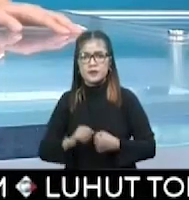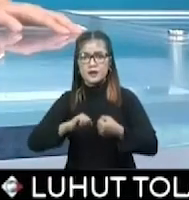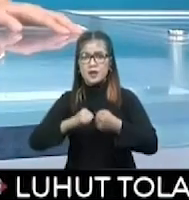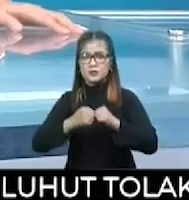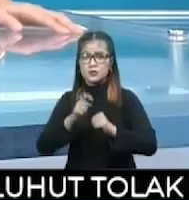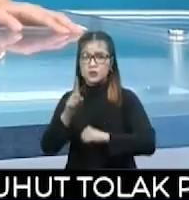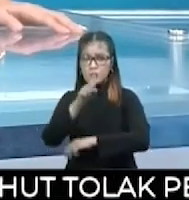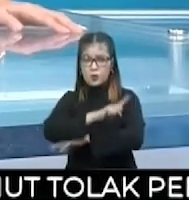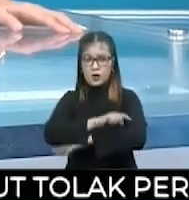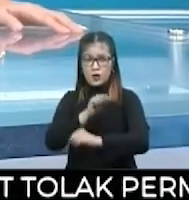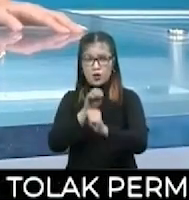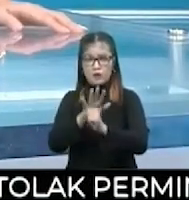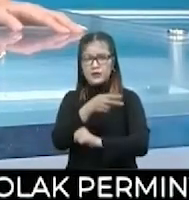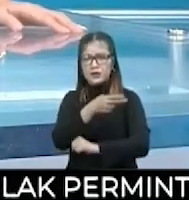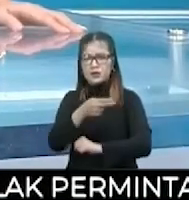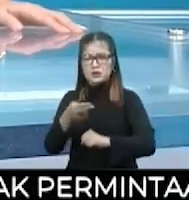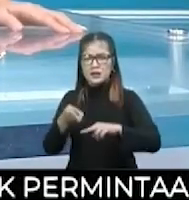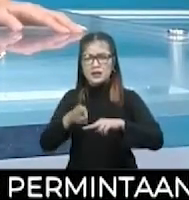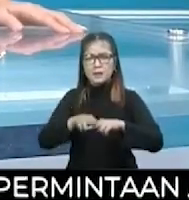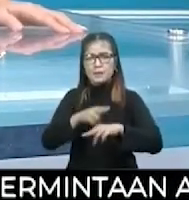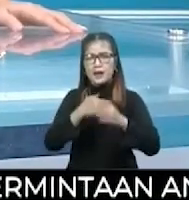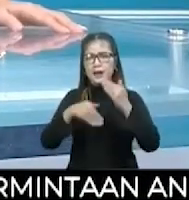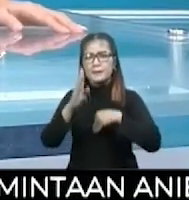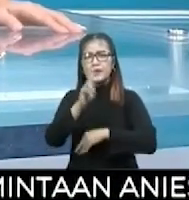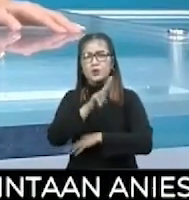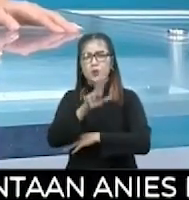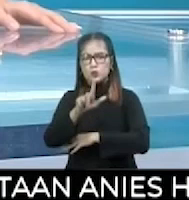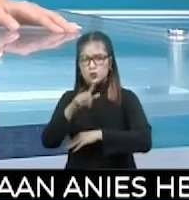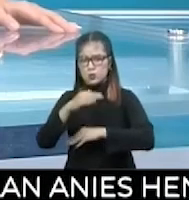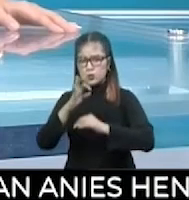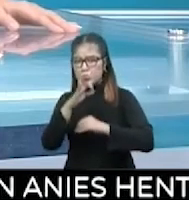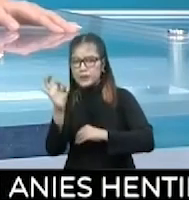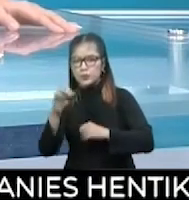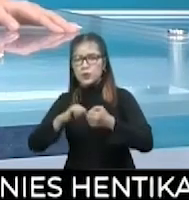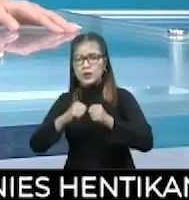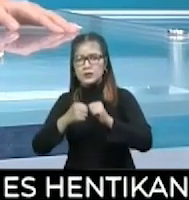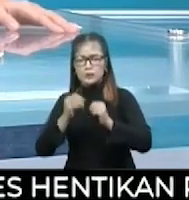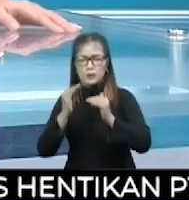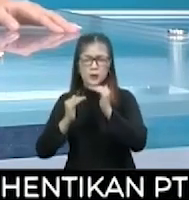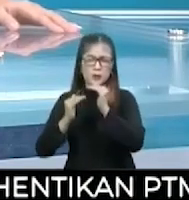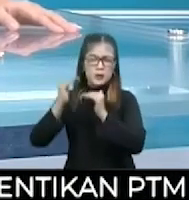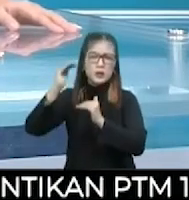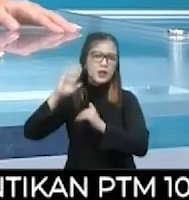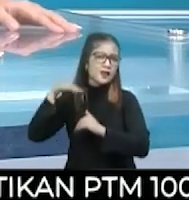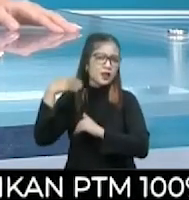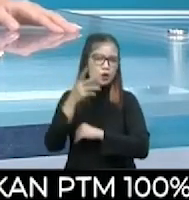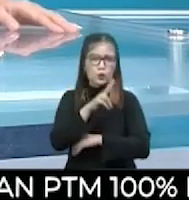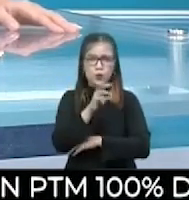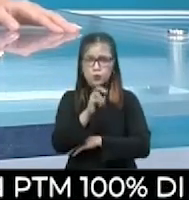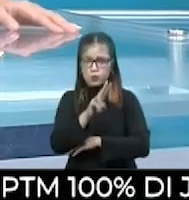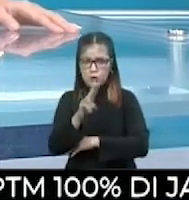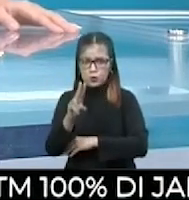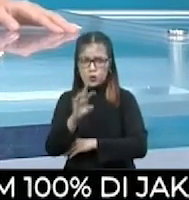kasus harian COVID-19 di Indonesia bertambah lebih dari 27.000 kasus, tertinggi selama tahun 2022. Presiden